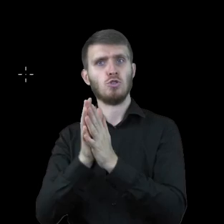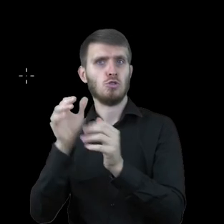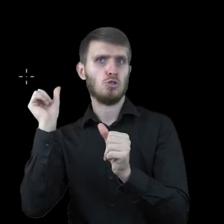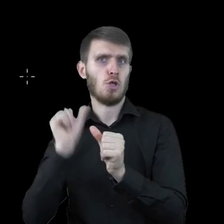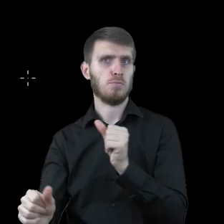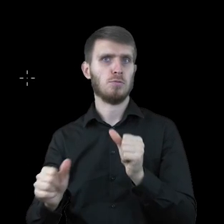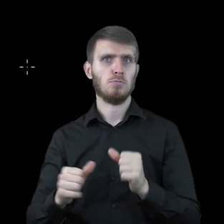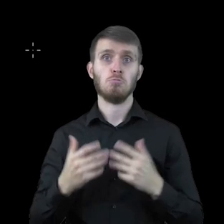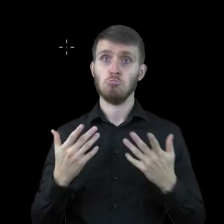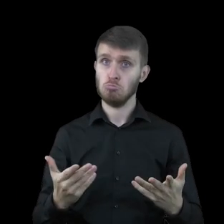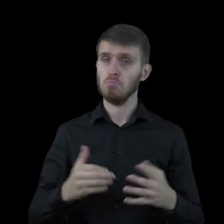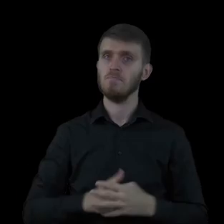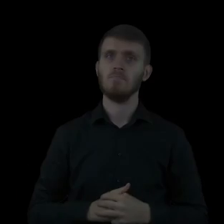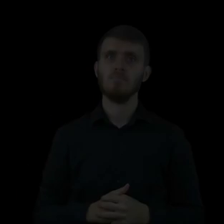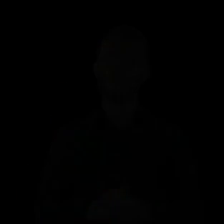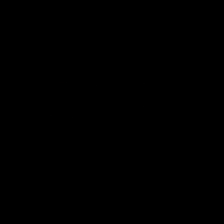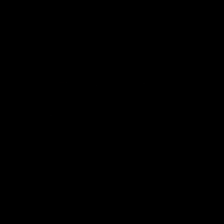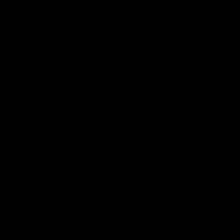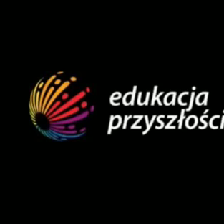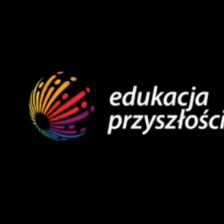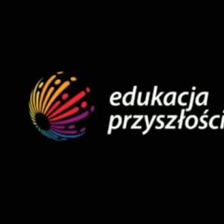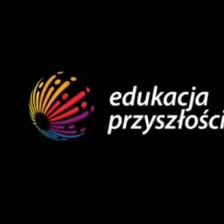albo 110, albo 70 stopni.